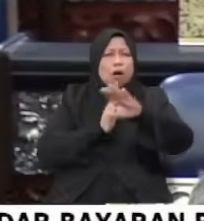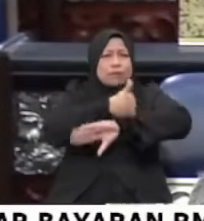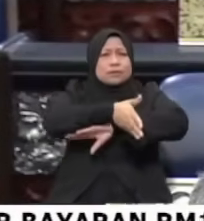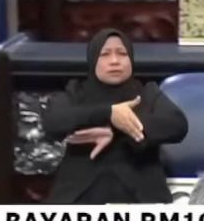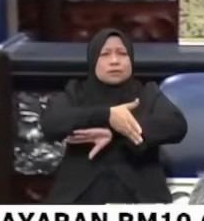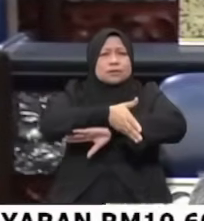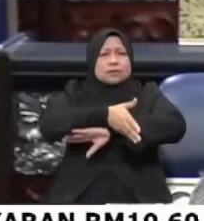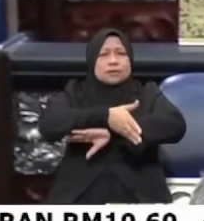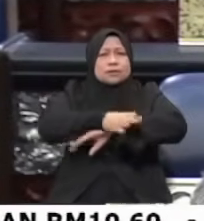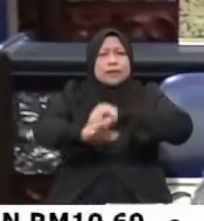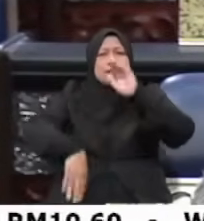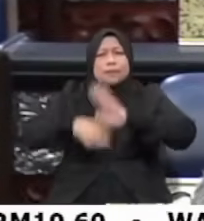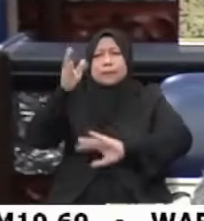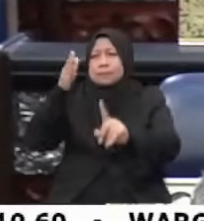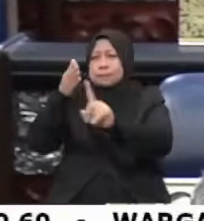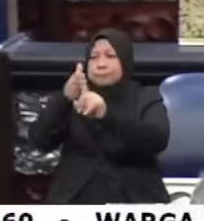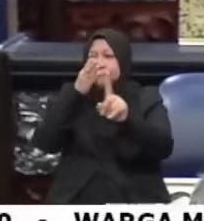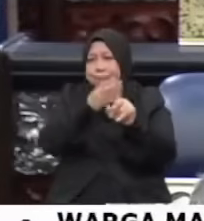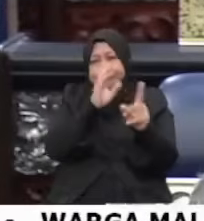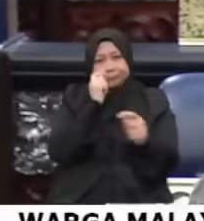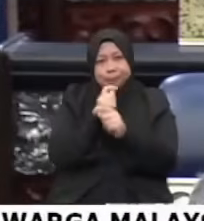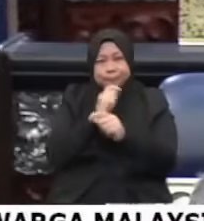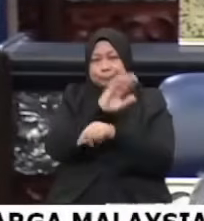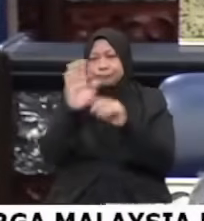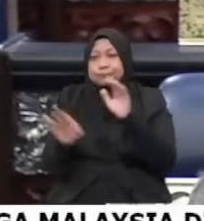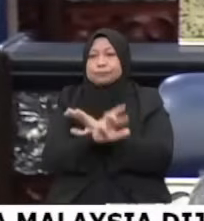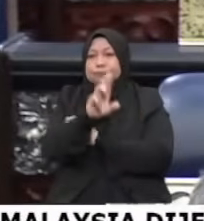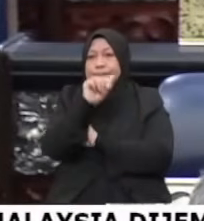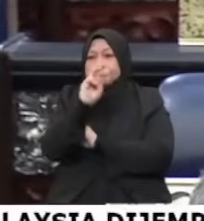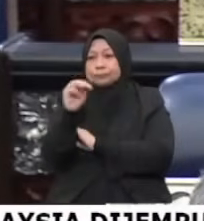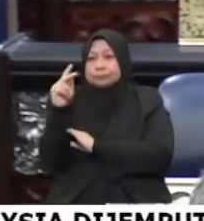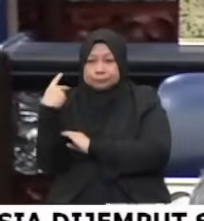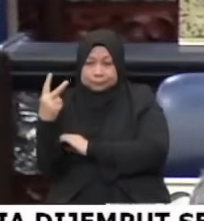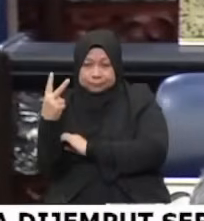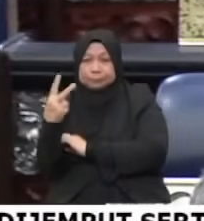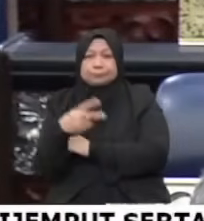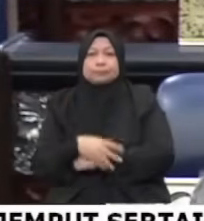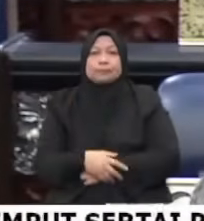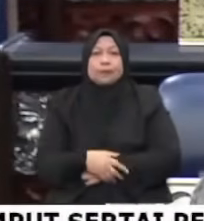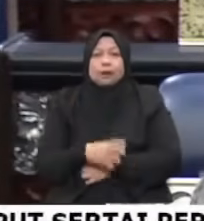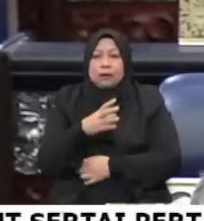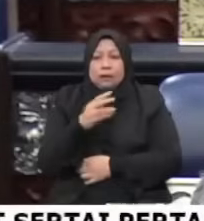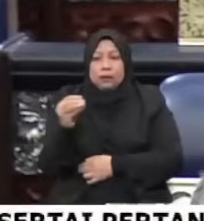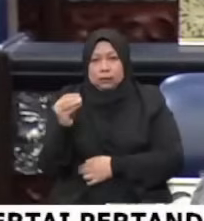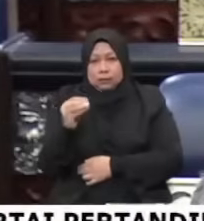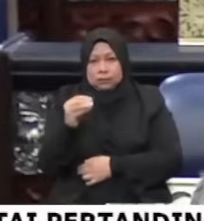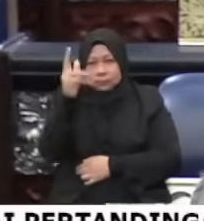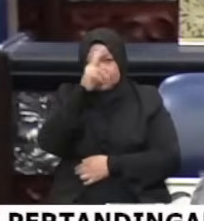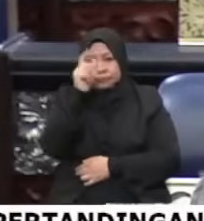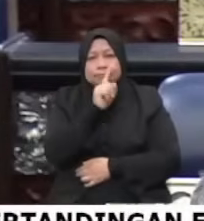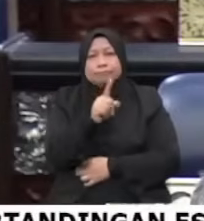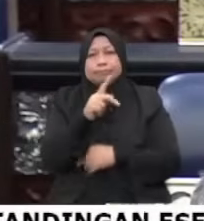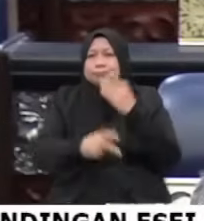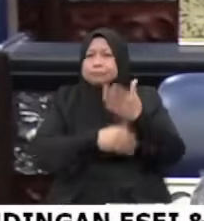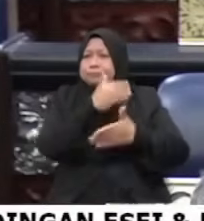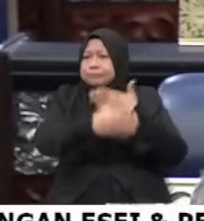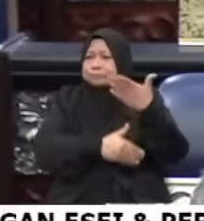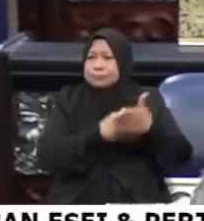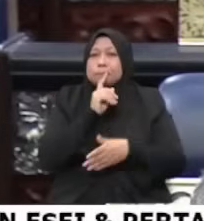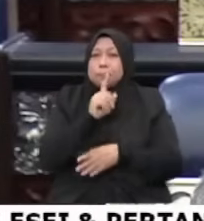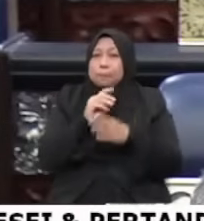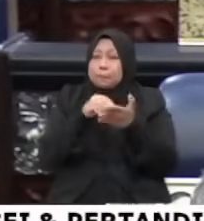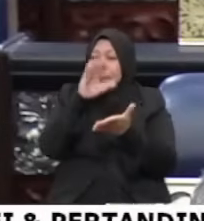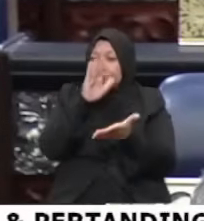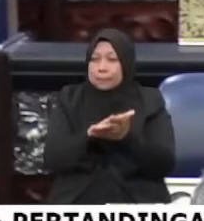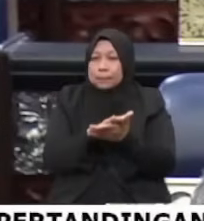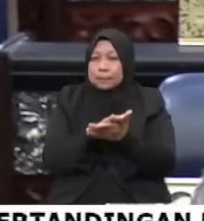menghampiri sasaran yang telah ditetapkan di bawah RMK ke-12 Selain itu kerajaan juga masih dalam proses untuk